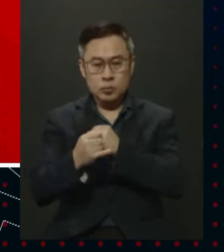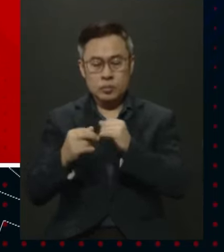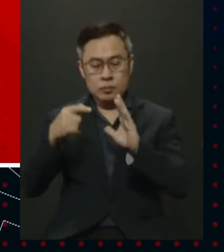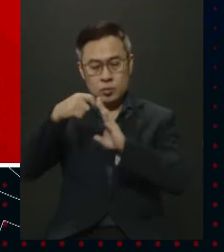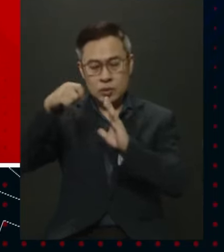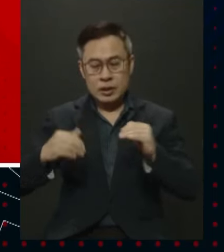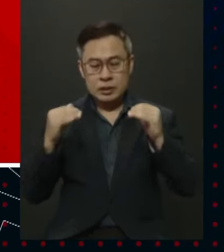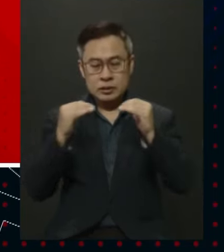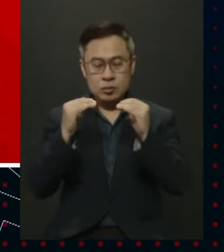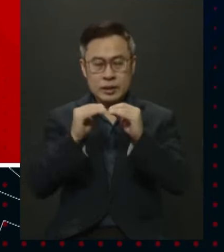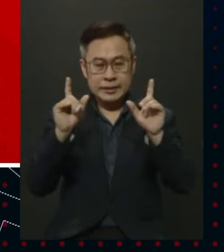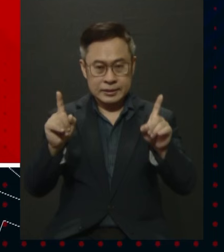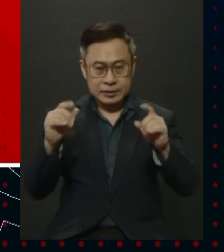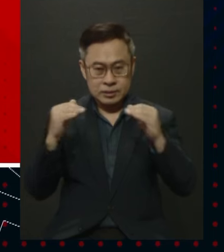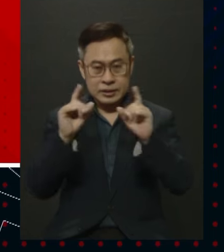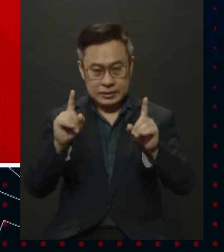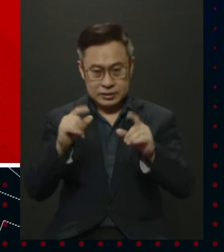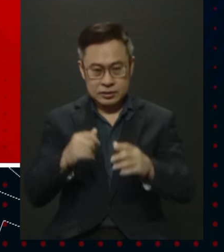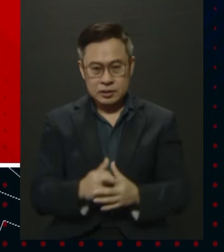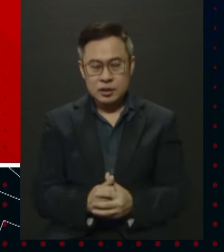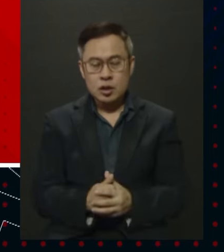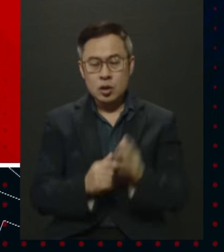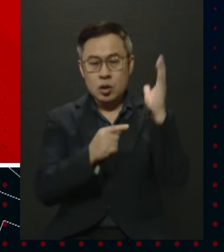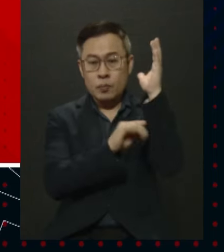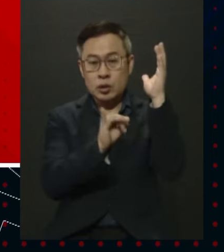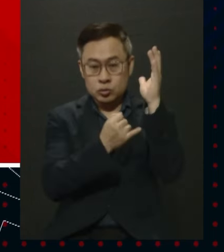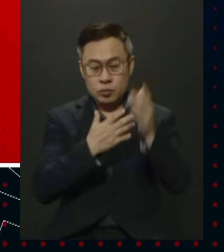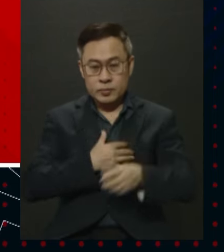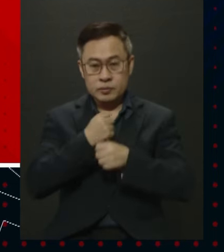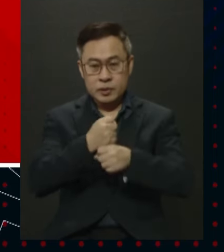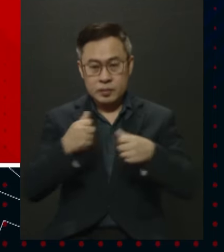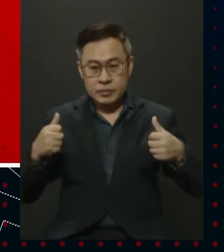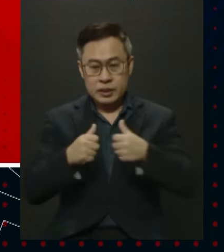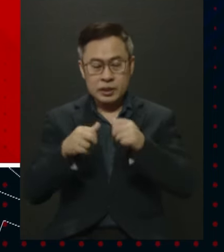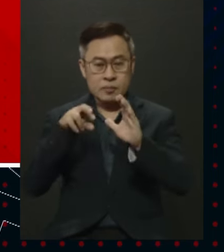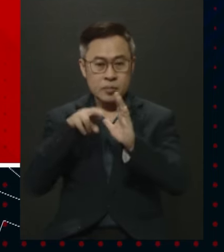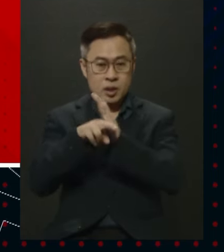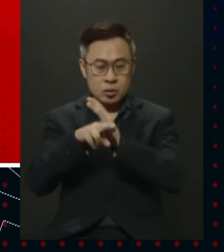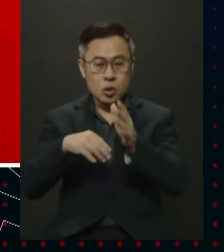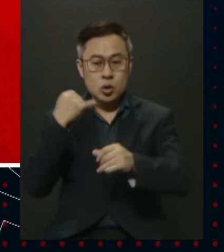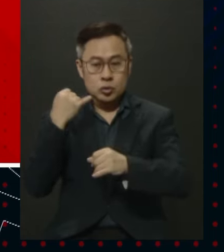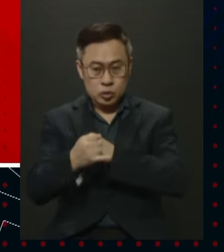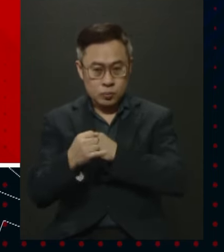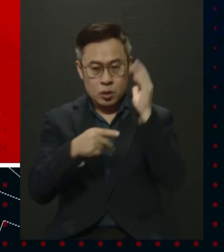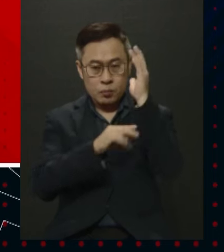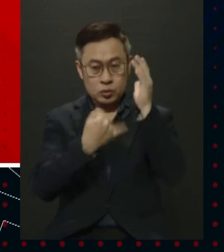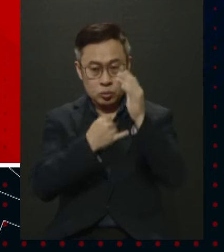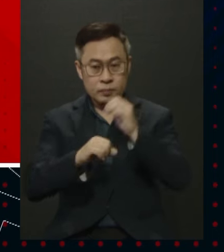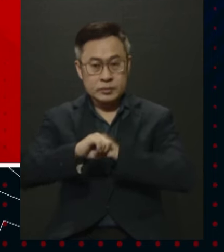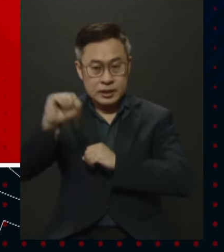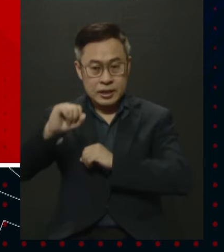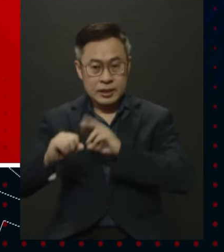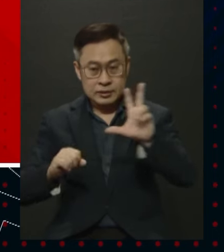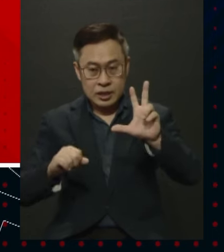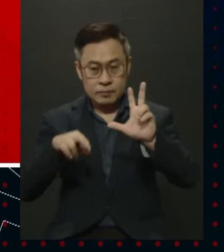สีมามาสตาร์ FC ไป1ประตูต่อ1นะคะ PT ประจวบเนี่ยก็เอาชนะระยอง FC ไป3